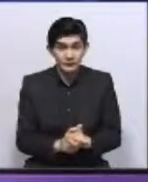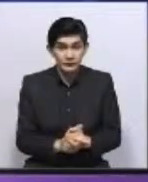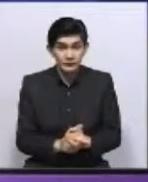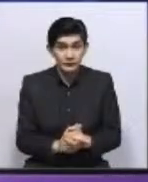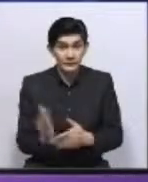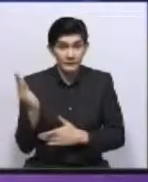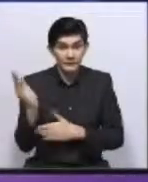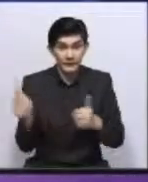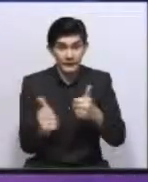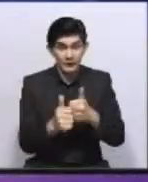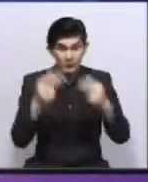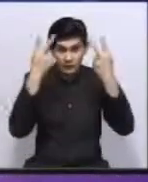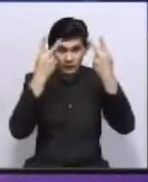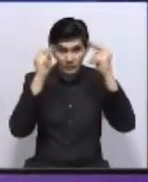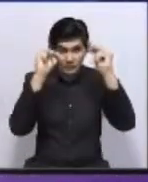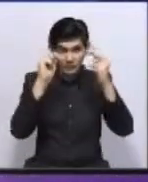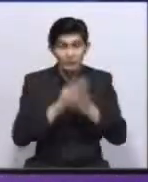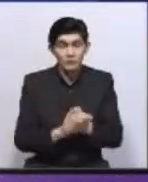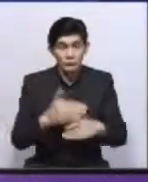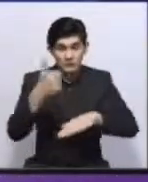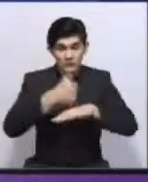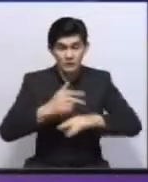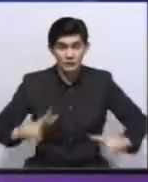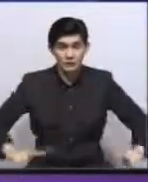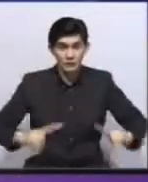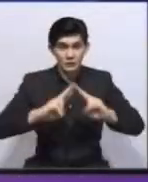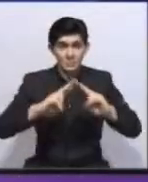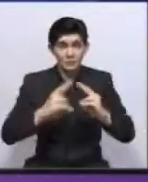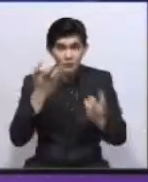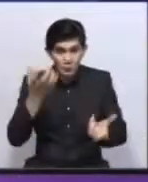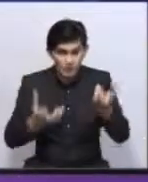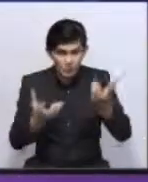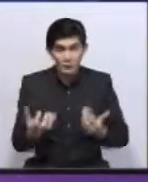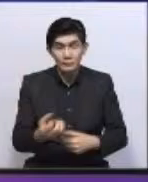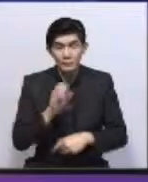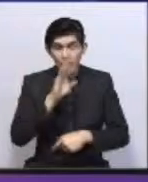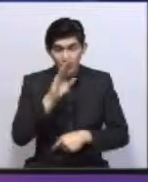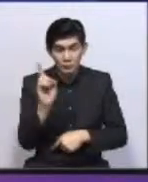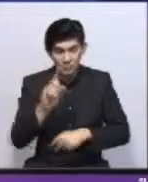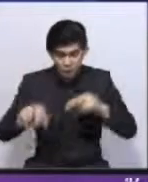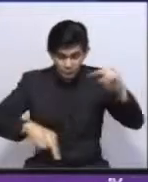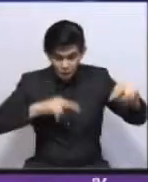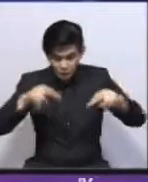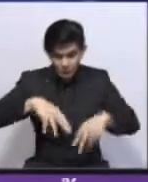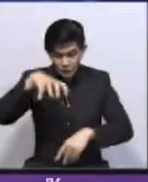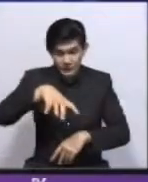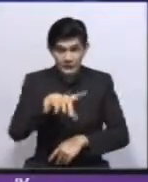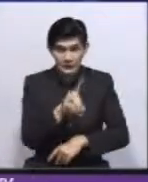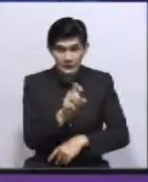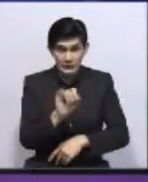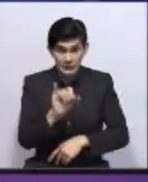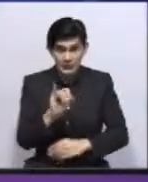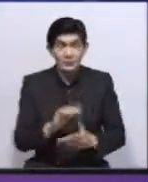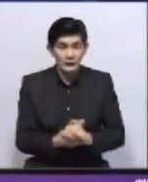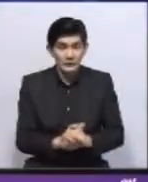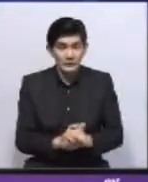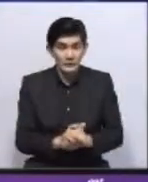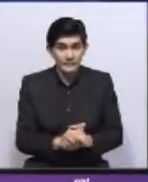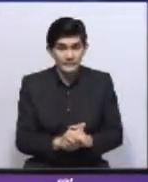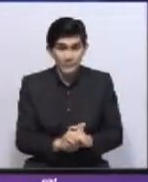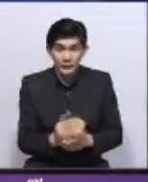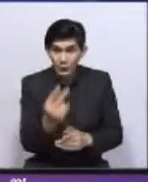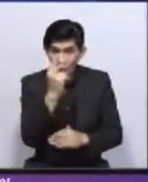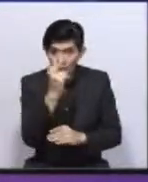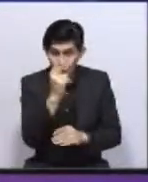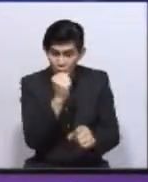พลอากาศเอกประจินจันตองรองนายกรัฐมนตรีและรัฐมนตรีว่าการกระทรวงยุติธรรมเข้าตรวจเยี่ยมกรมสอบสวนคดีพิเศษหรือ DSI เ